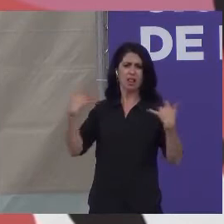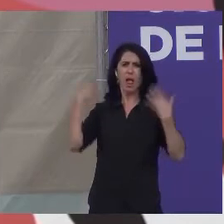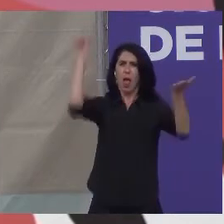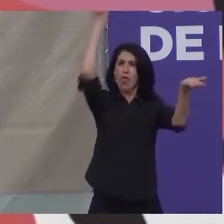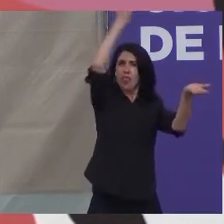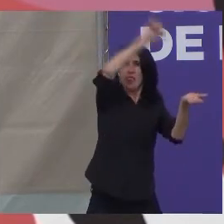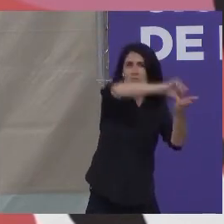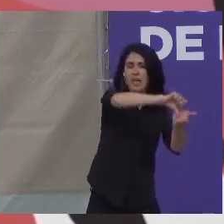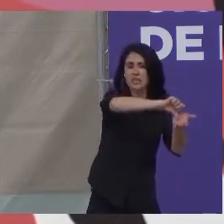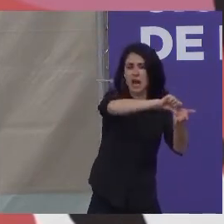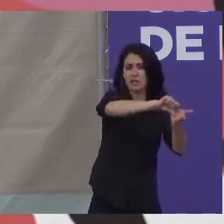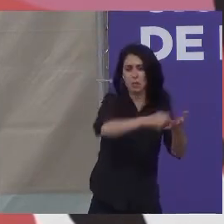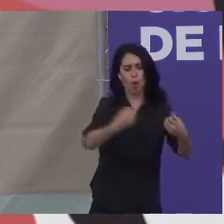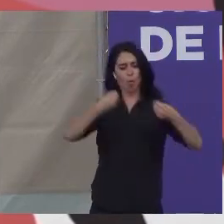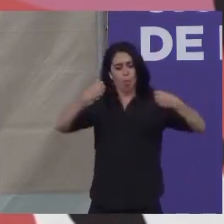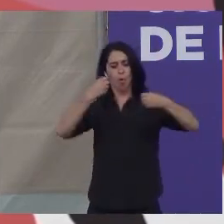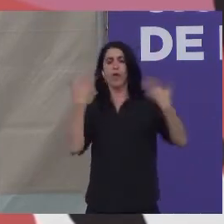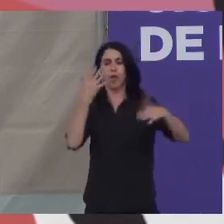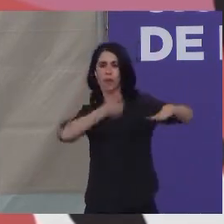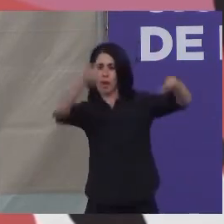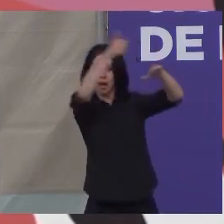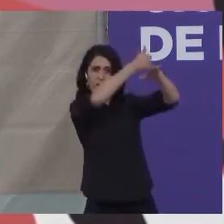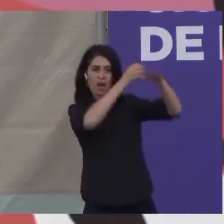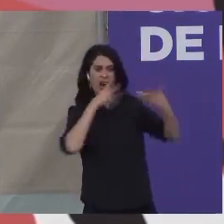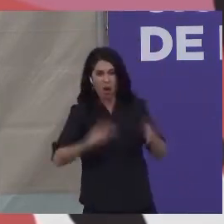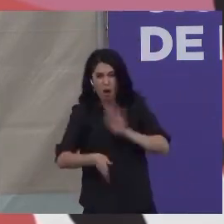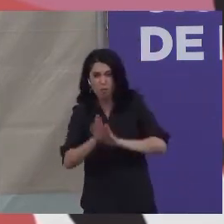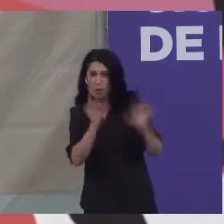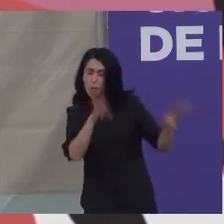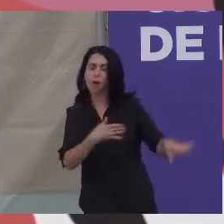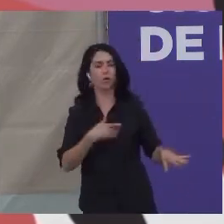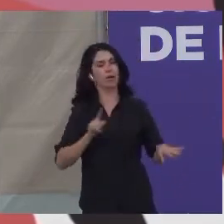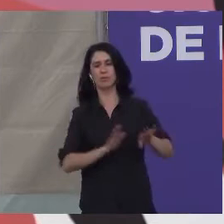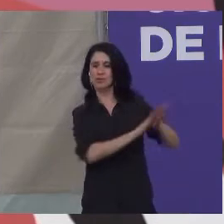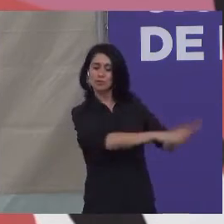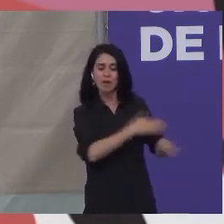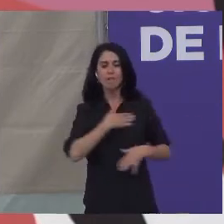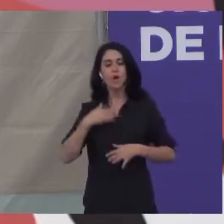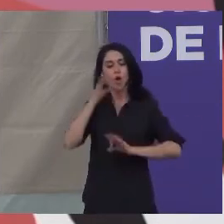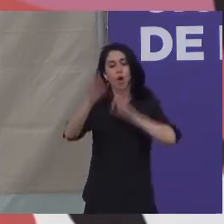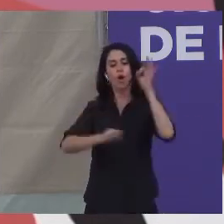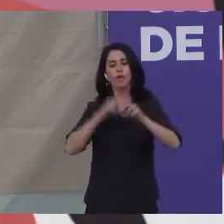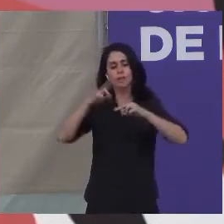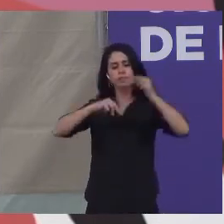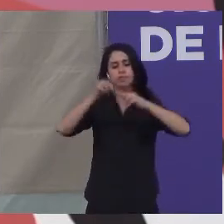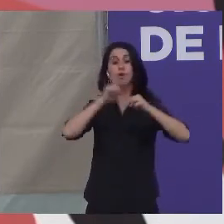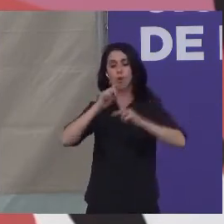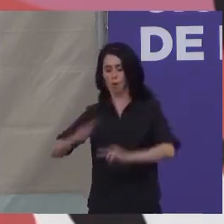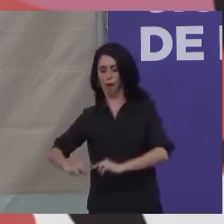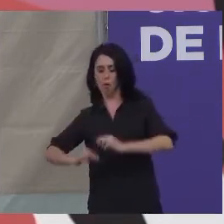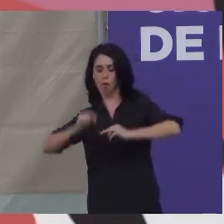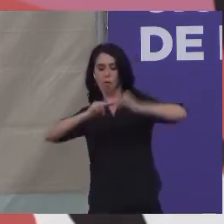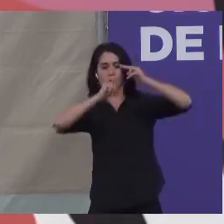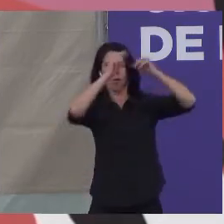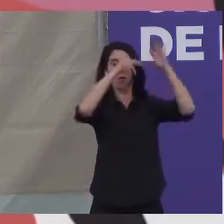i el poder dels de dalt i no és el que volem. Volem una organització construïda de baix a dalt, dels